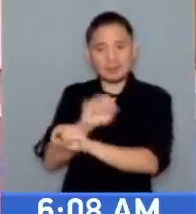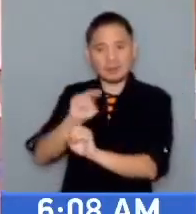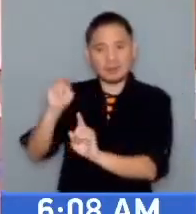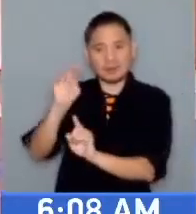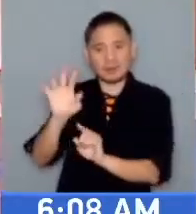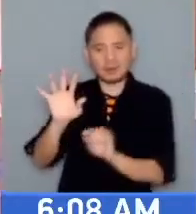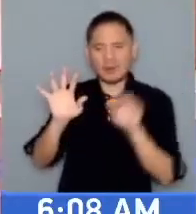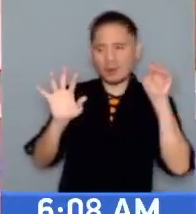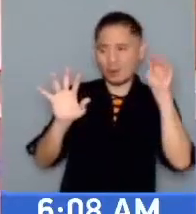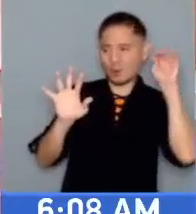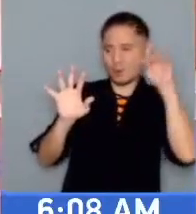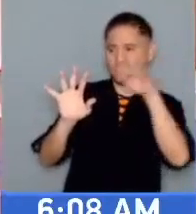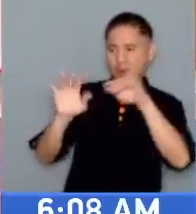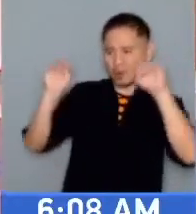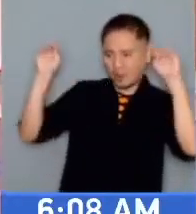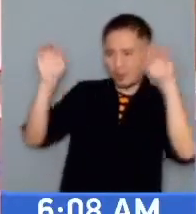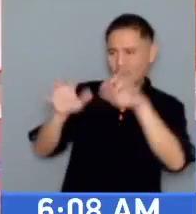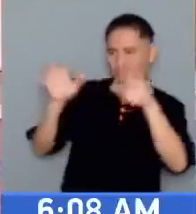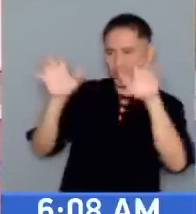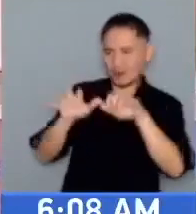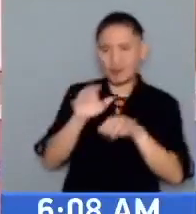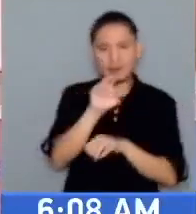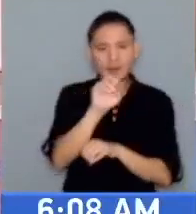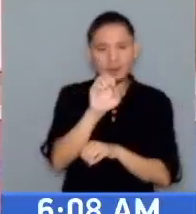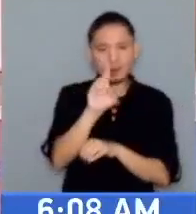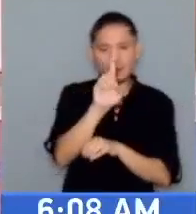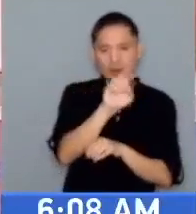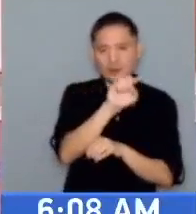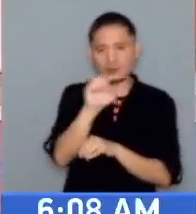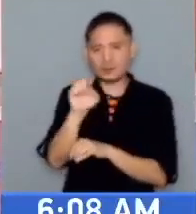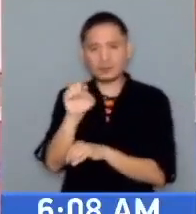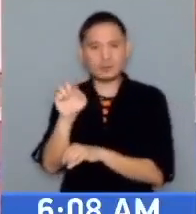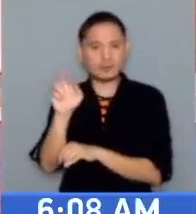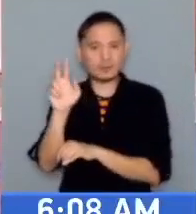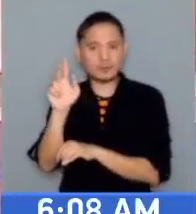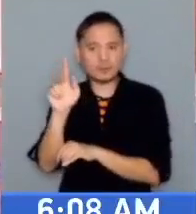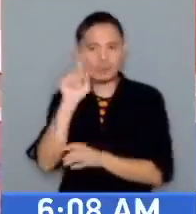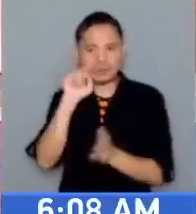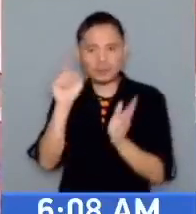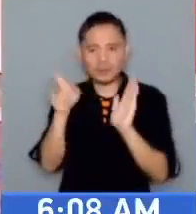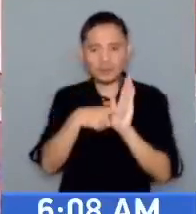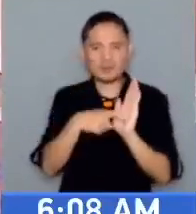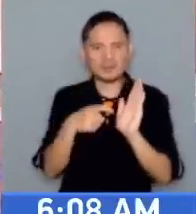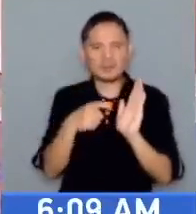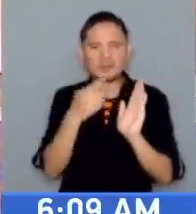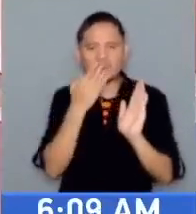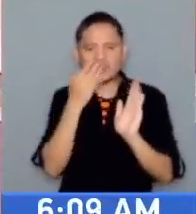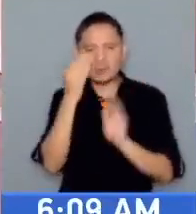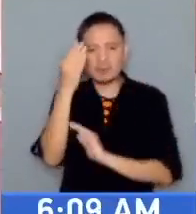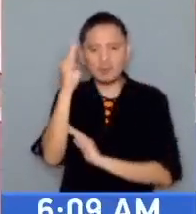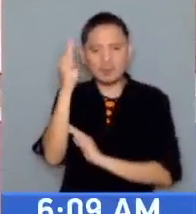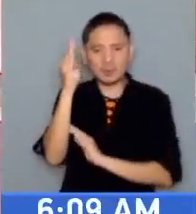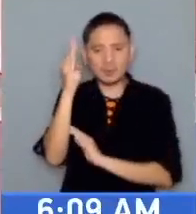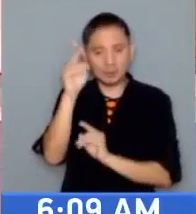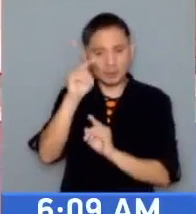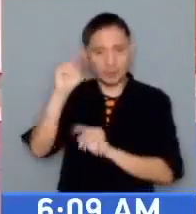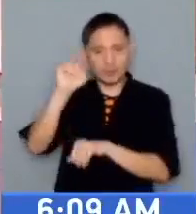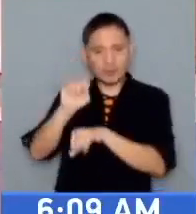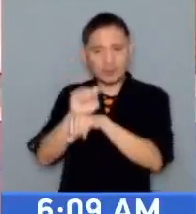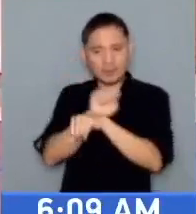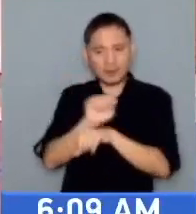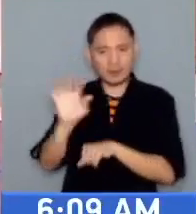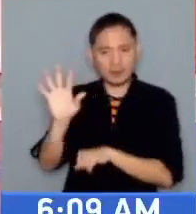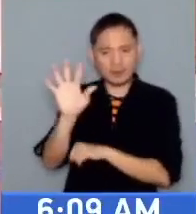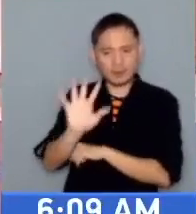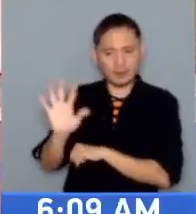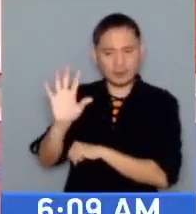ng PAGASA, mula November 1 hanggang November 23, makikitang kulay blue ang mapa ng Northern Samar, ang ilang panig ng Samar,